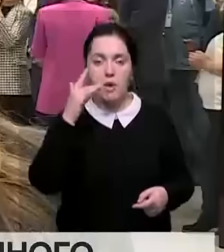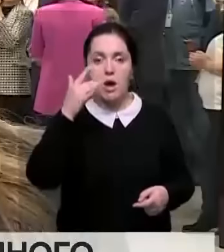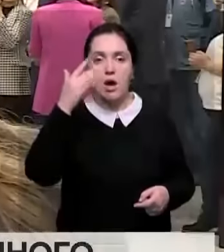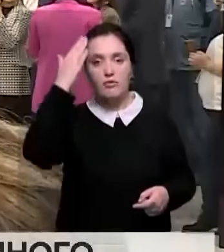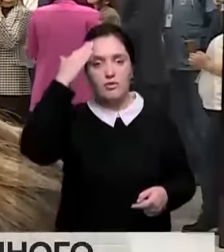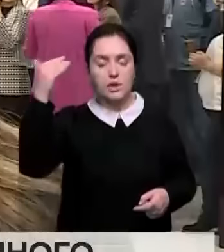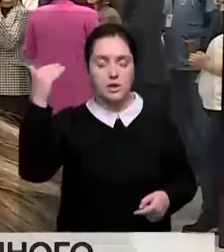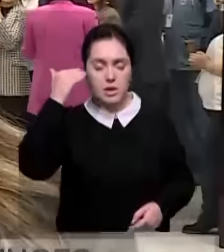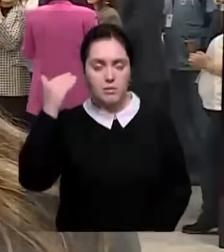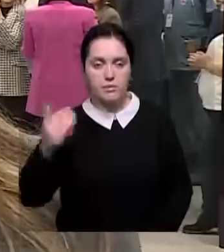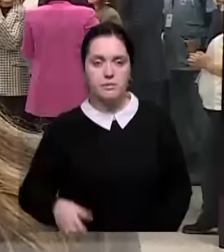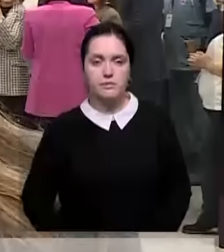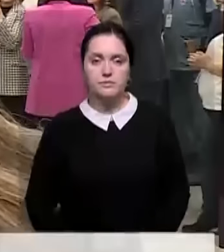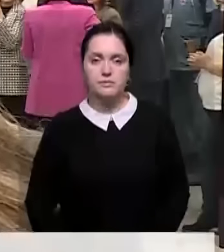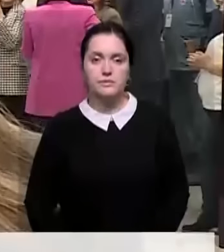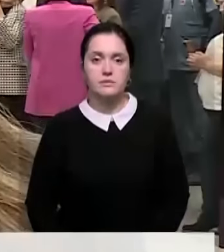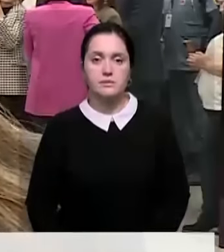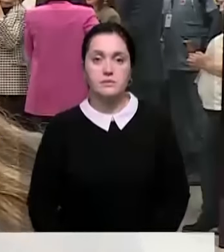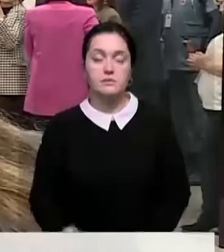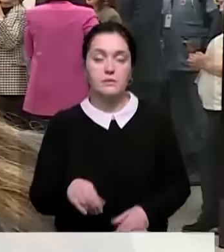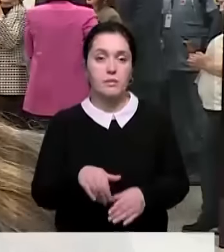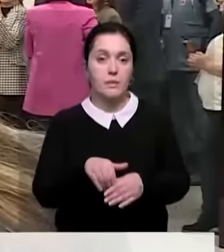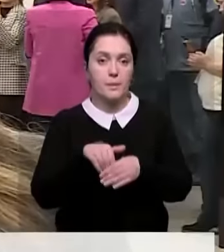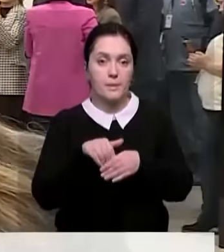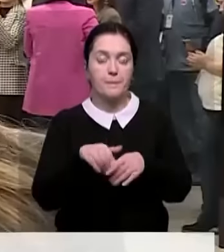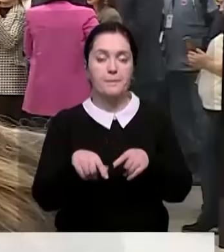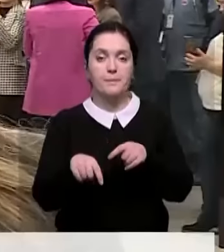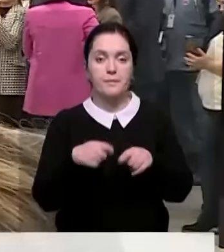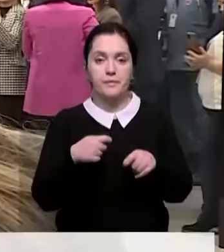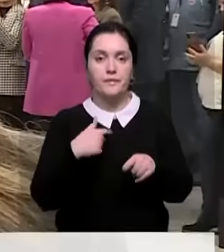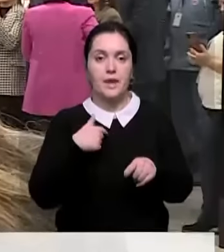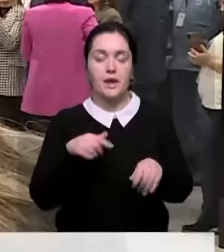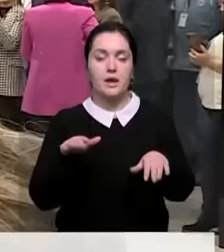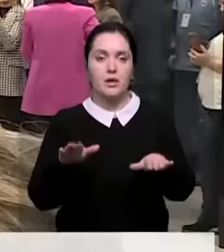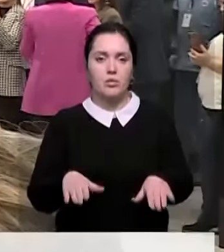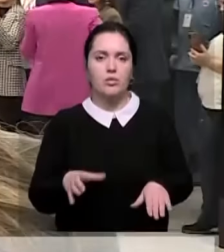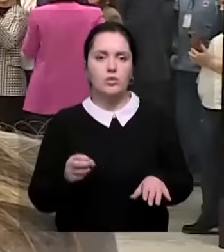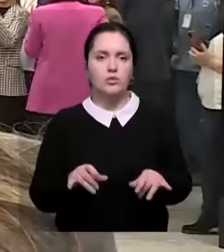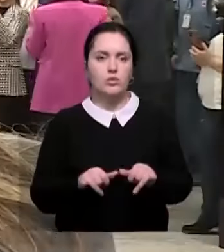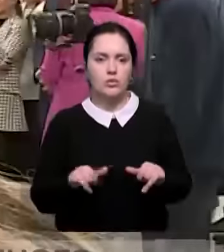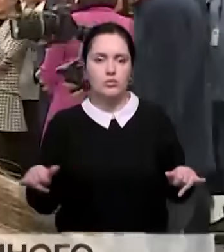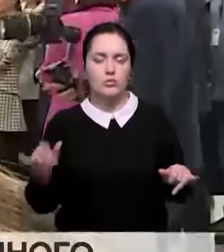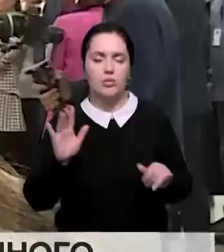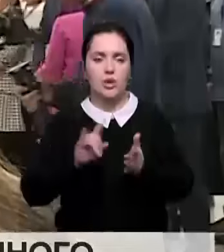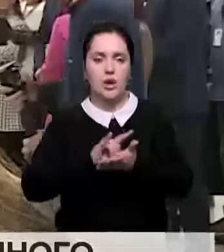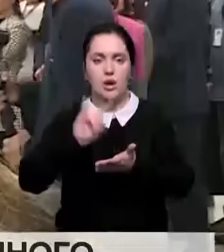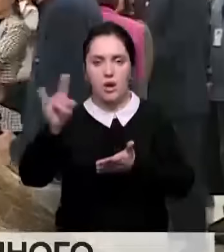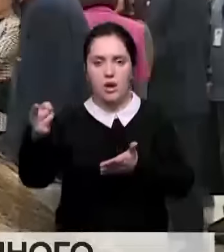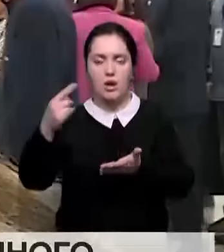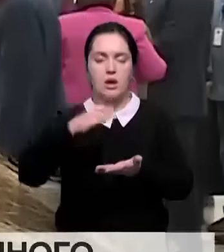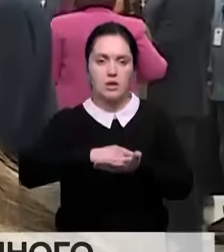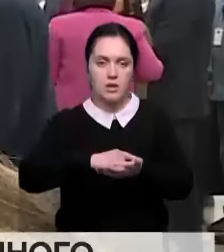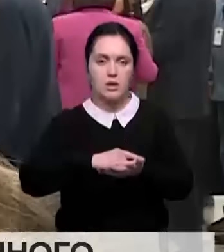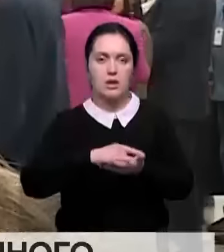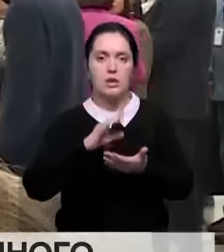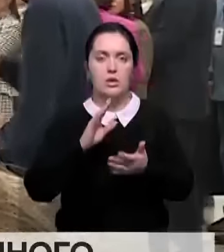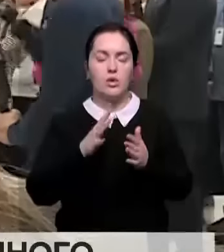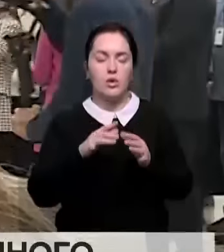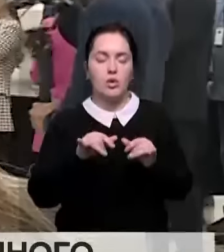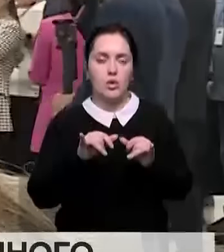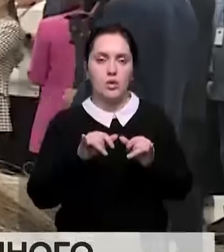Мы надеемся, что с приходом инвестора наш терминал будет расширяться, улучшаться. Будет больше